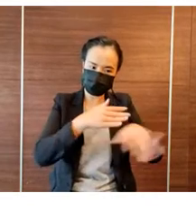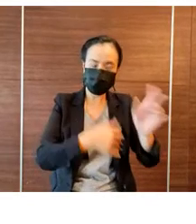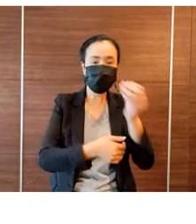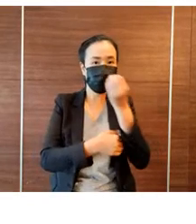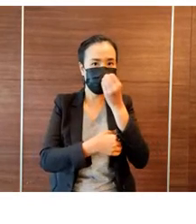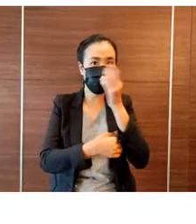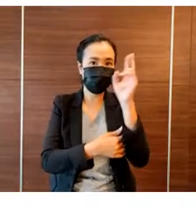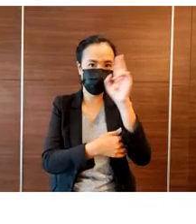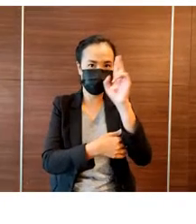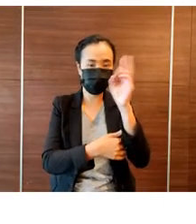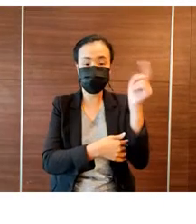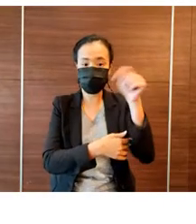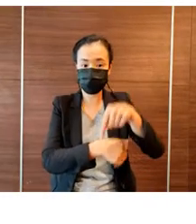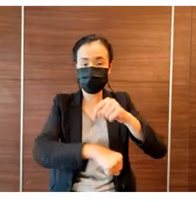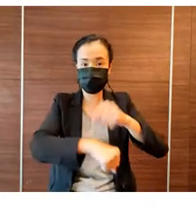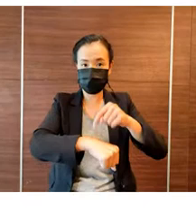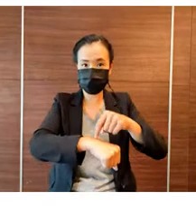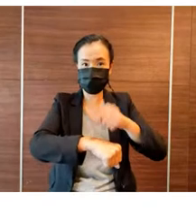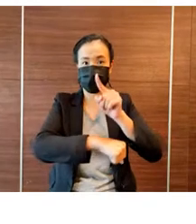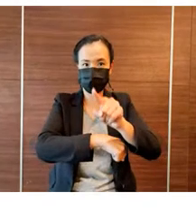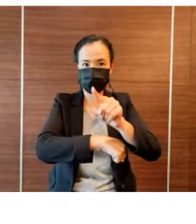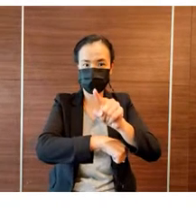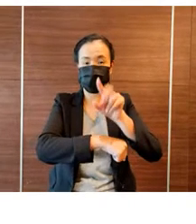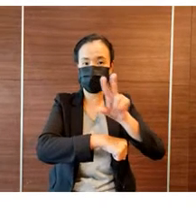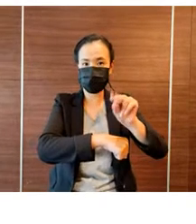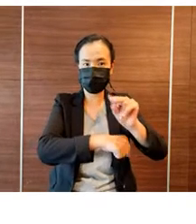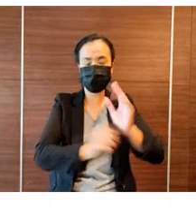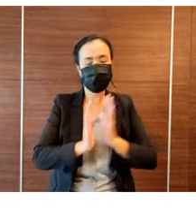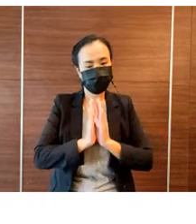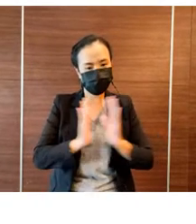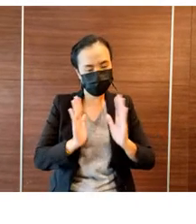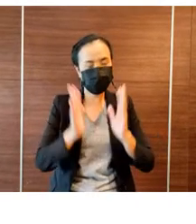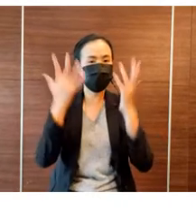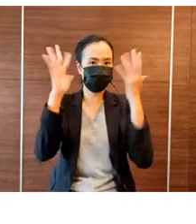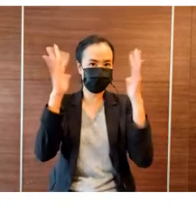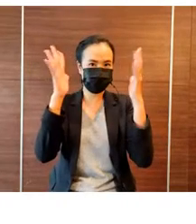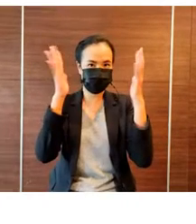ารกลางวันแล้วจับกลับขึ้นมาเจอกันบ่ายโมงครึ่งค่ะขอบพระคุณทุกท่านต